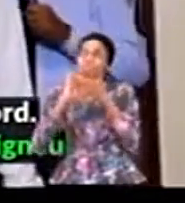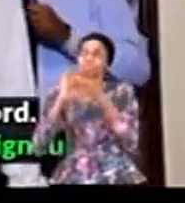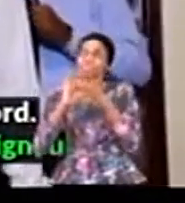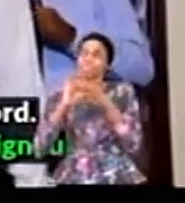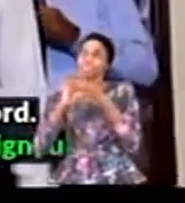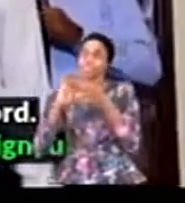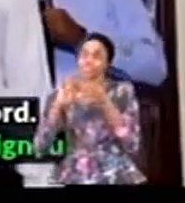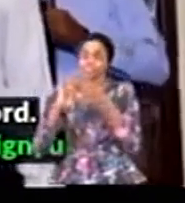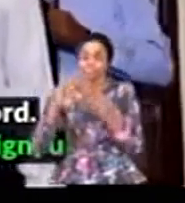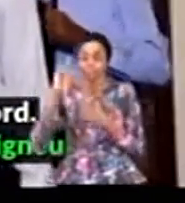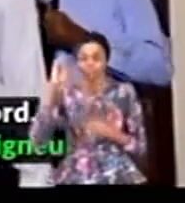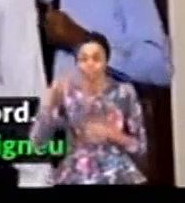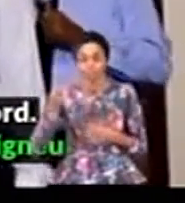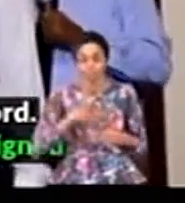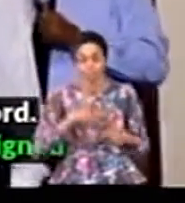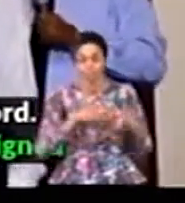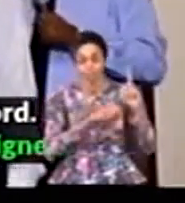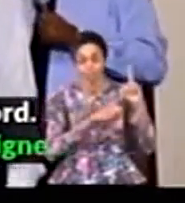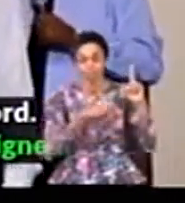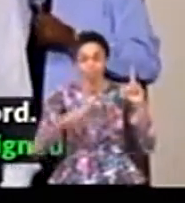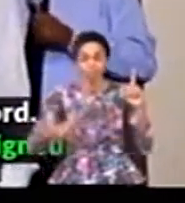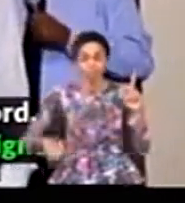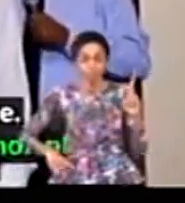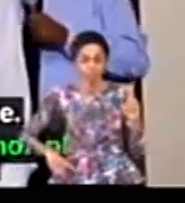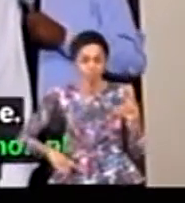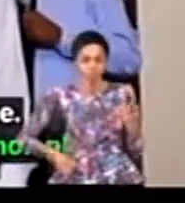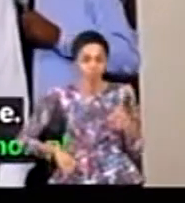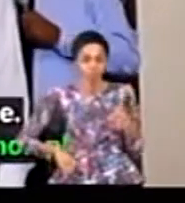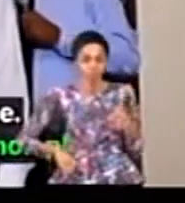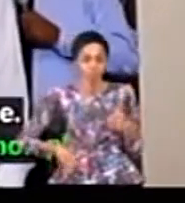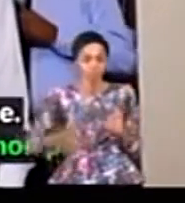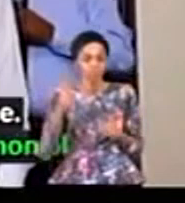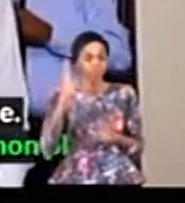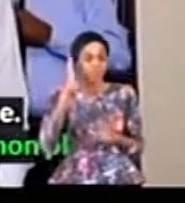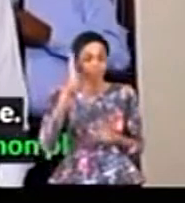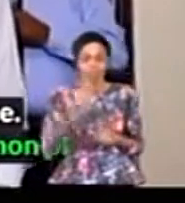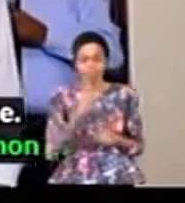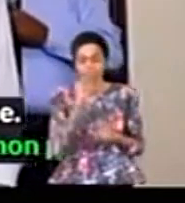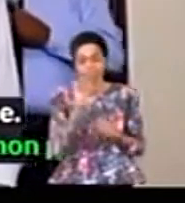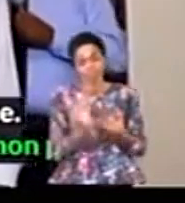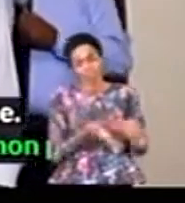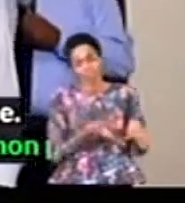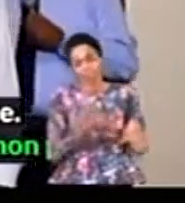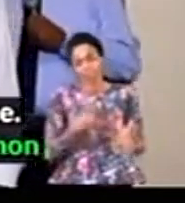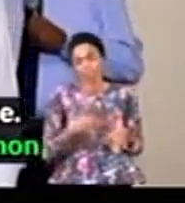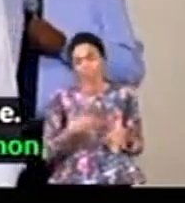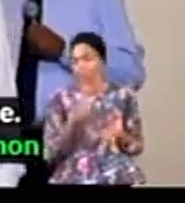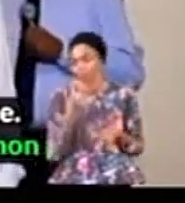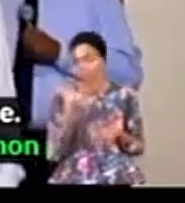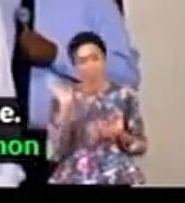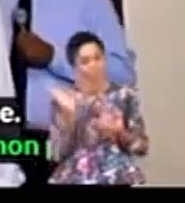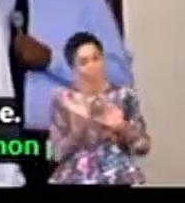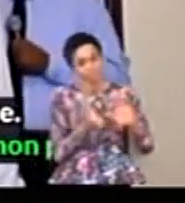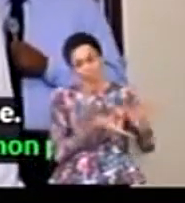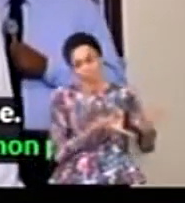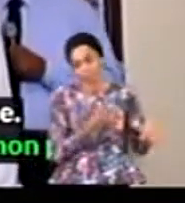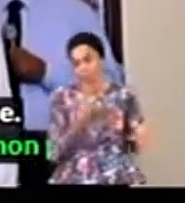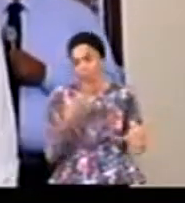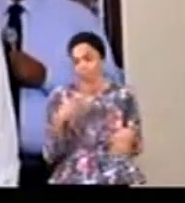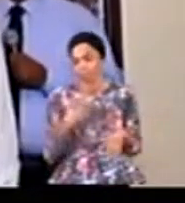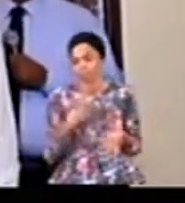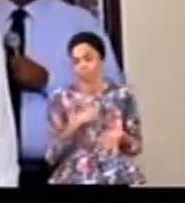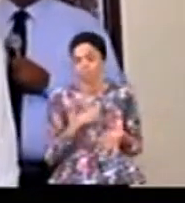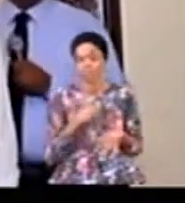ملكك يا ربي لا هتسيبني ولا